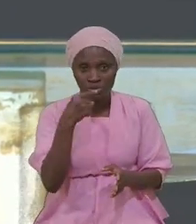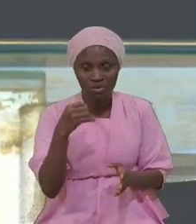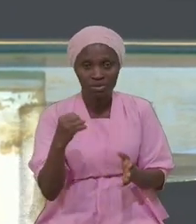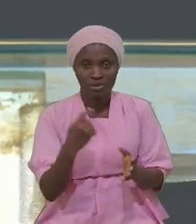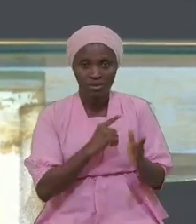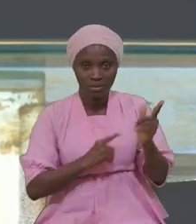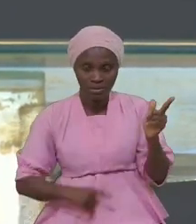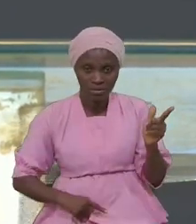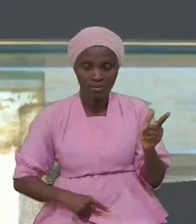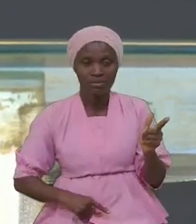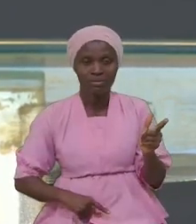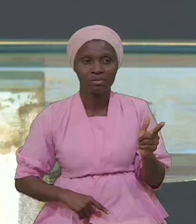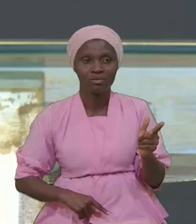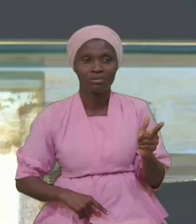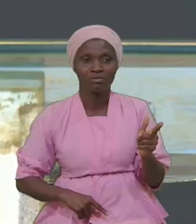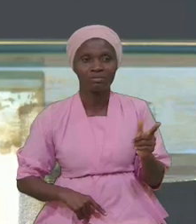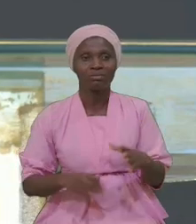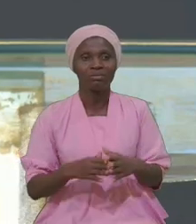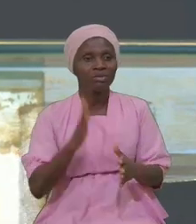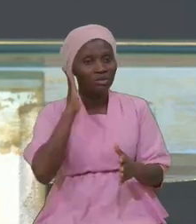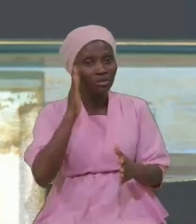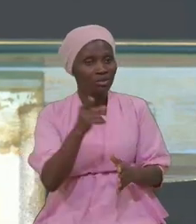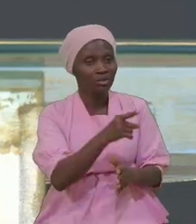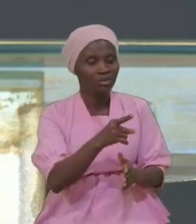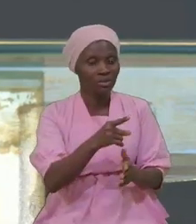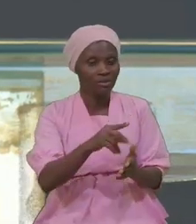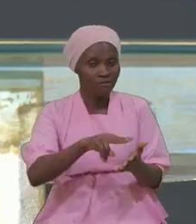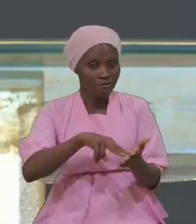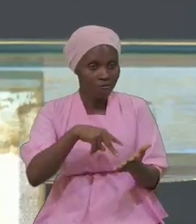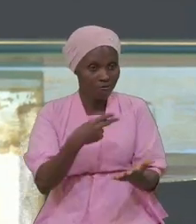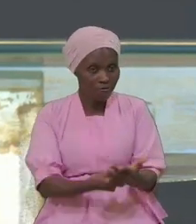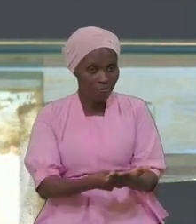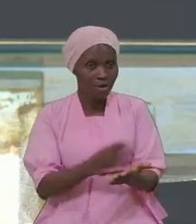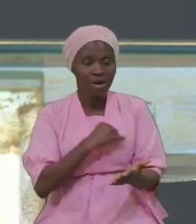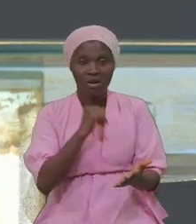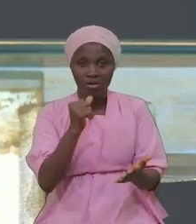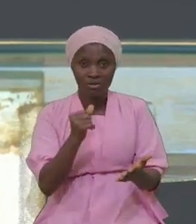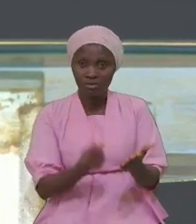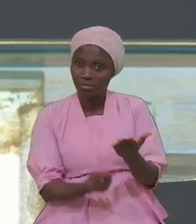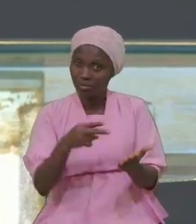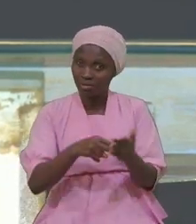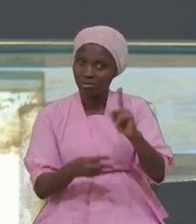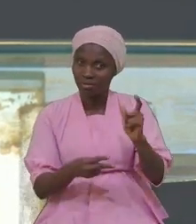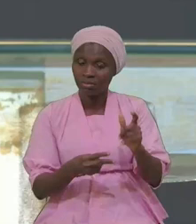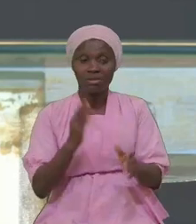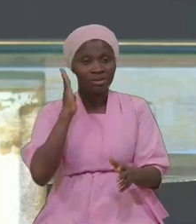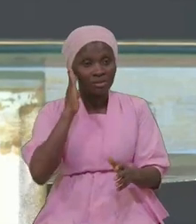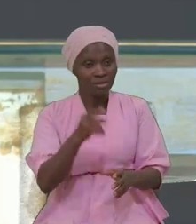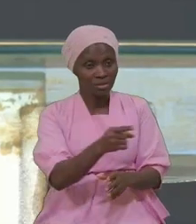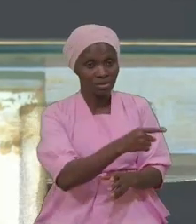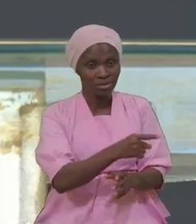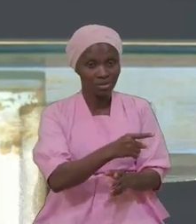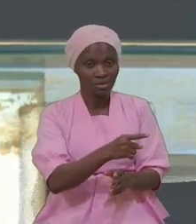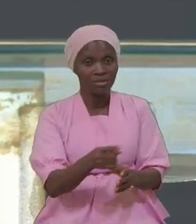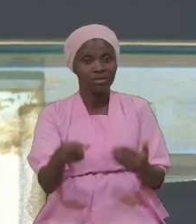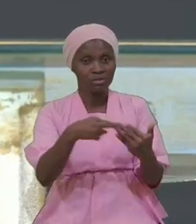Est-ce que l'on tombe sans se relever, ou se détourne-t-on sans revenir?